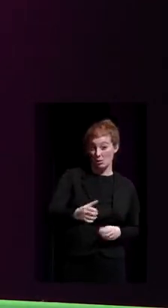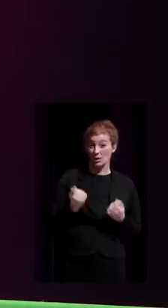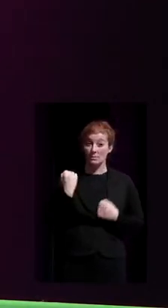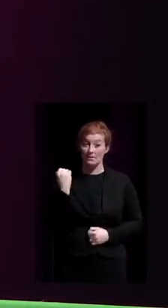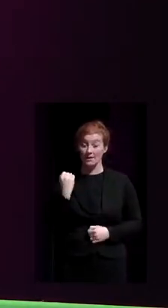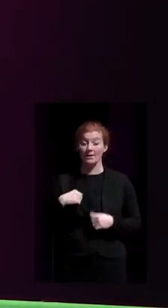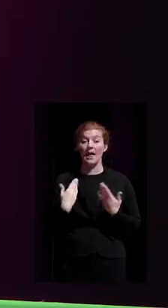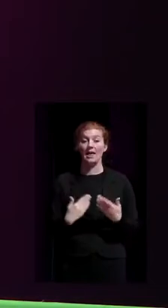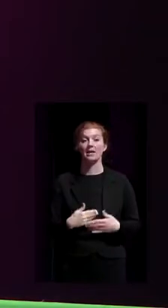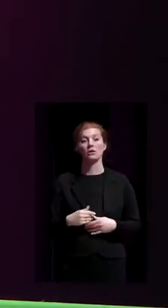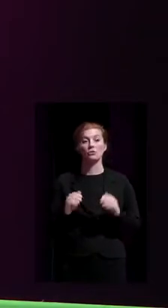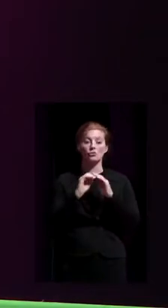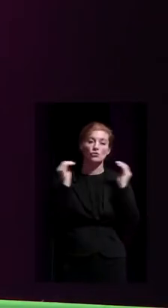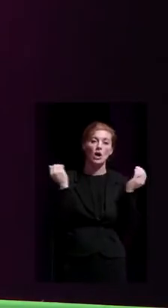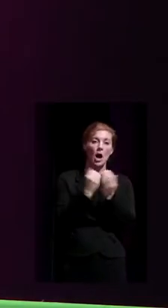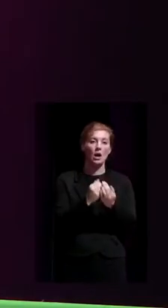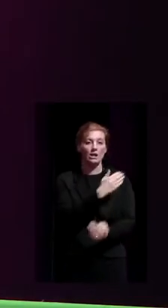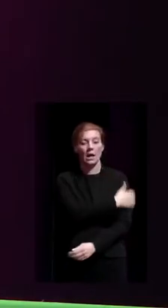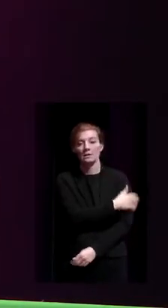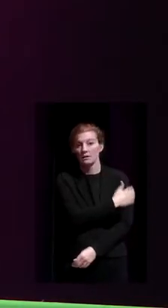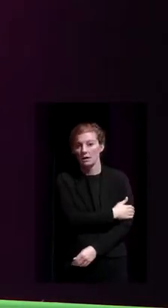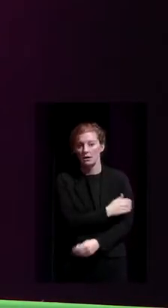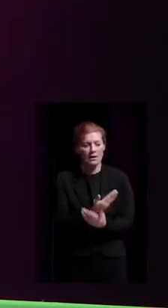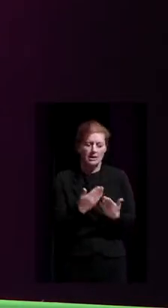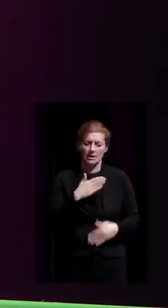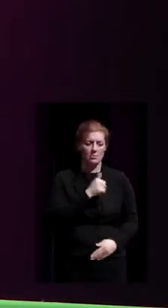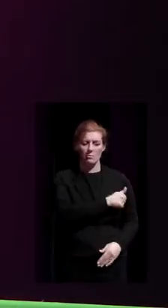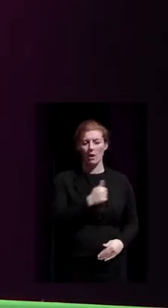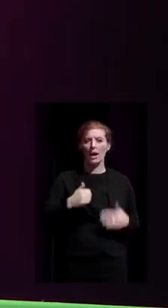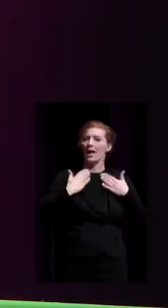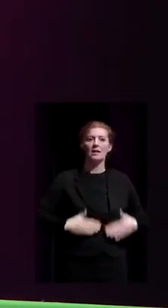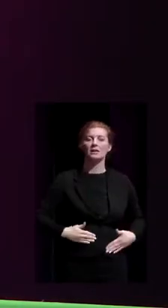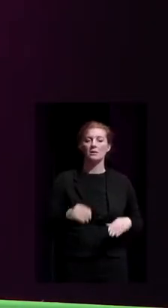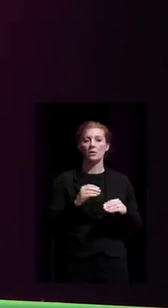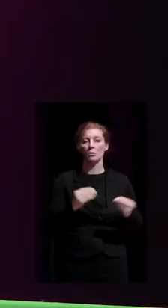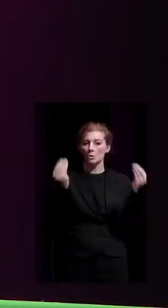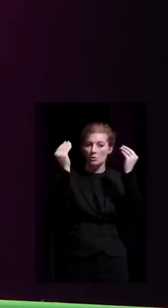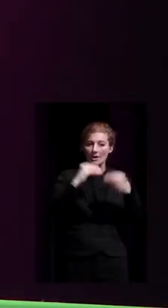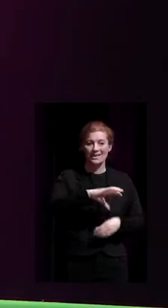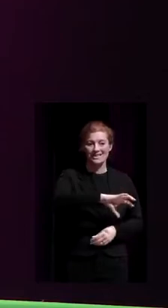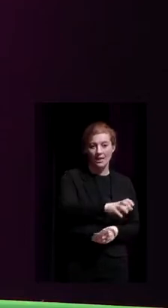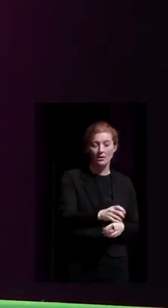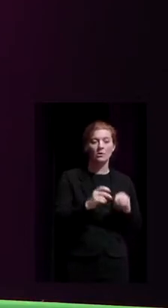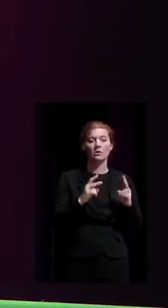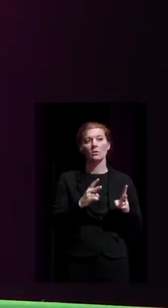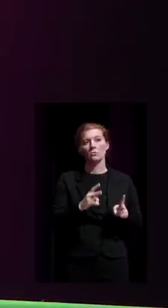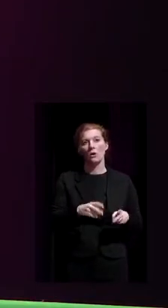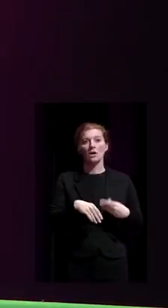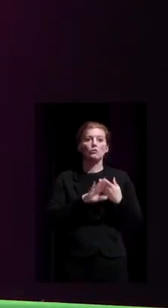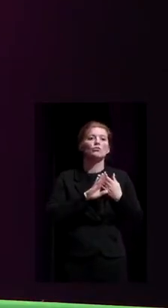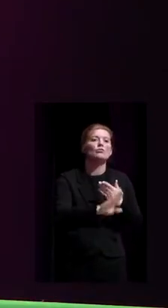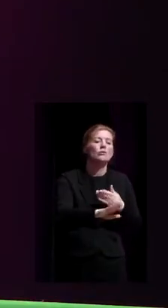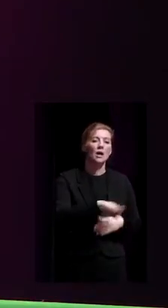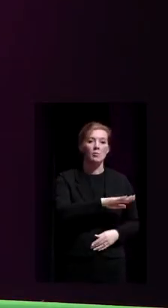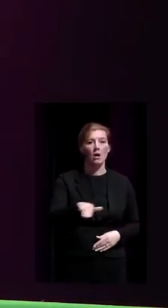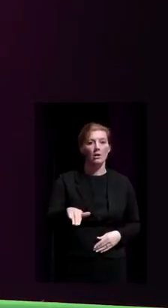services. Och det handlar inte bara om hälsa och utbildningssektorn, utan just det här att skydda barn, att